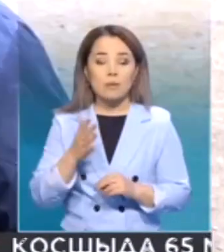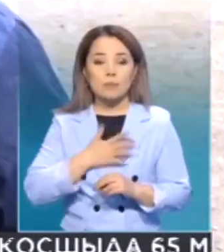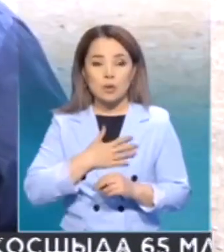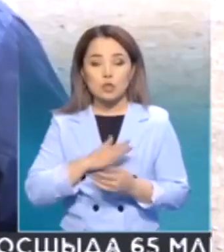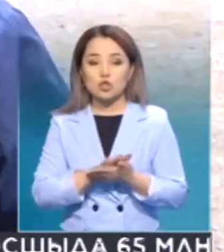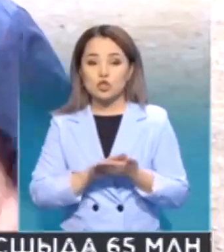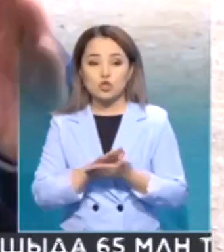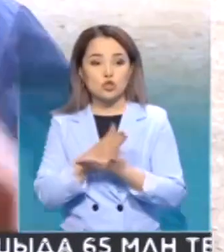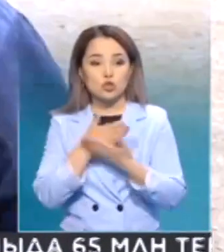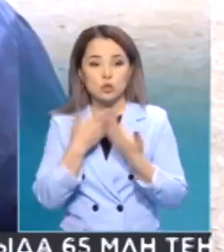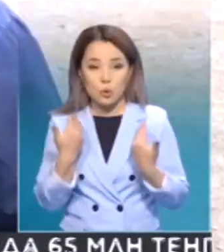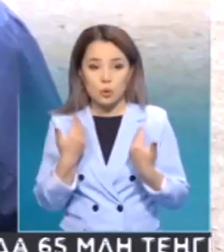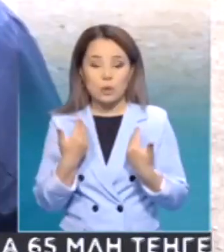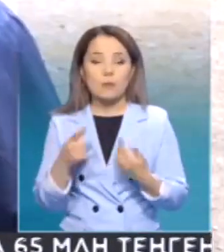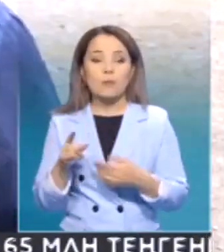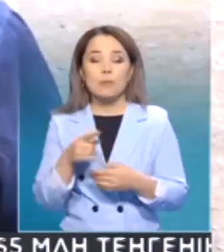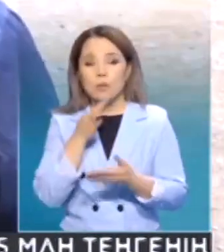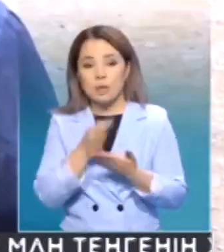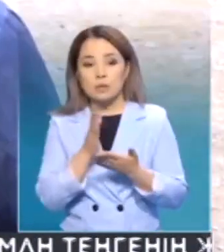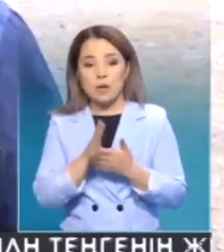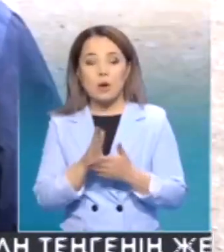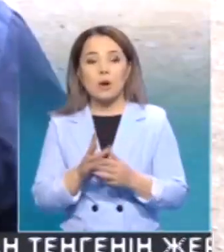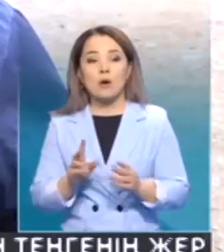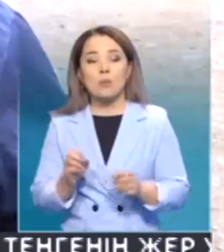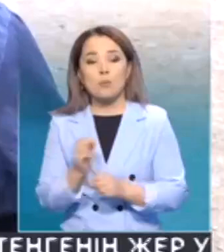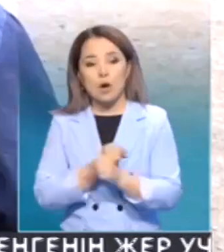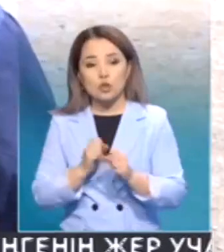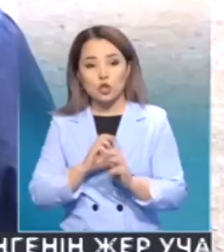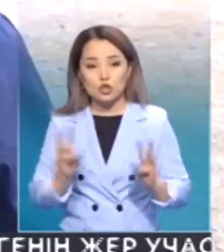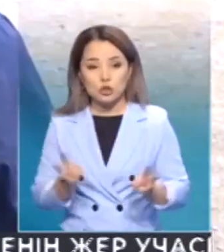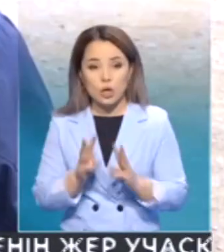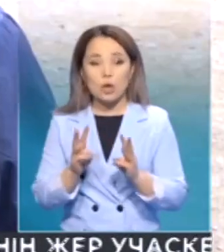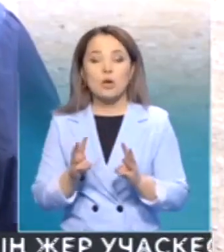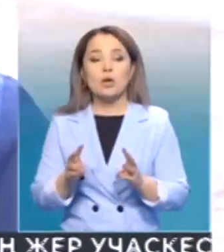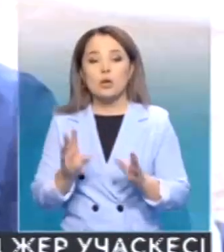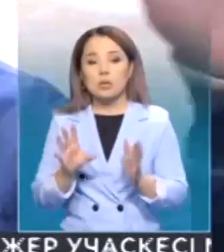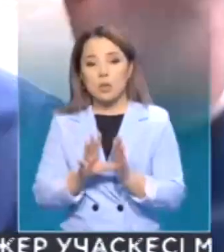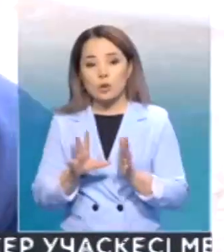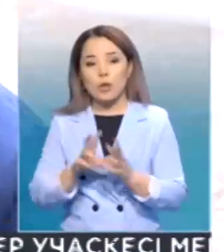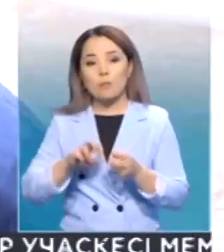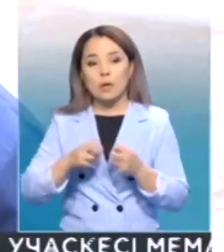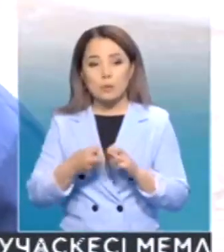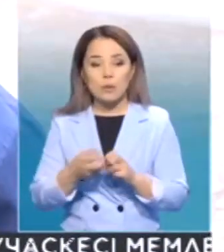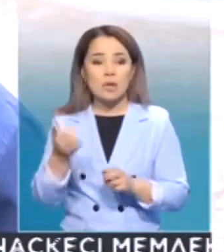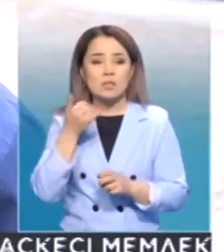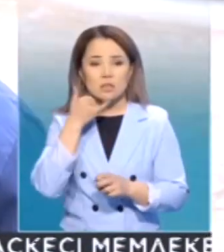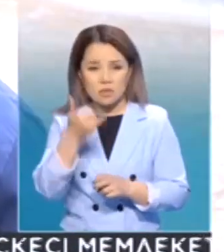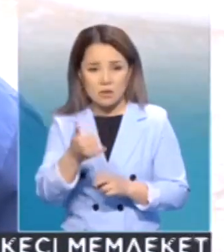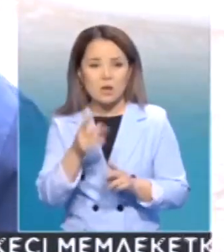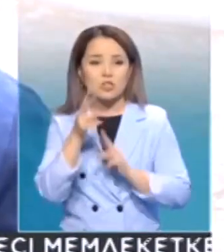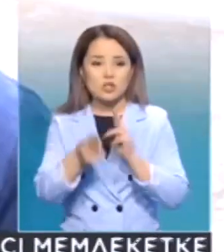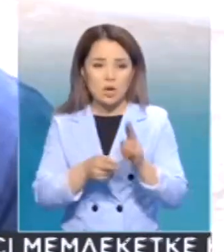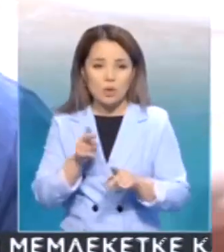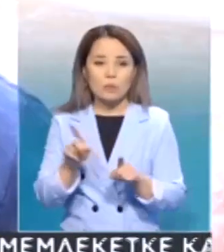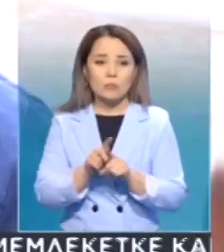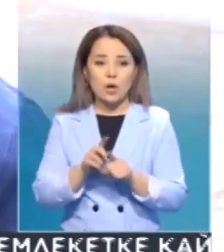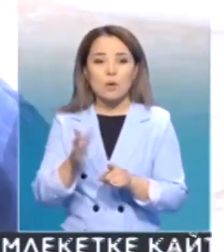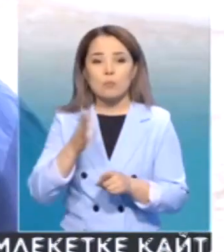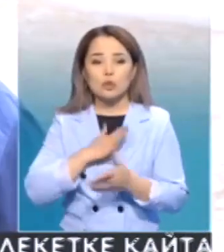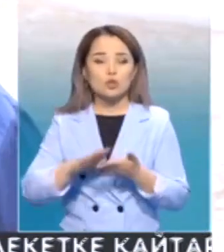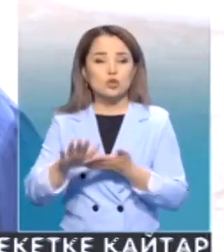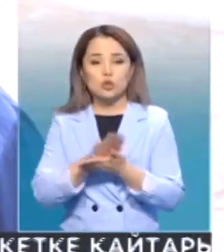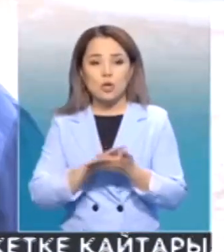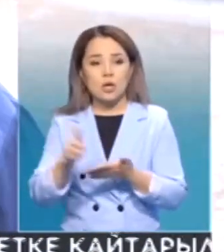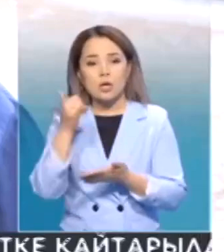абсолютно жоқ. Сылтаулары мотор күйіп кетті, тоқтан проблема болып отыр. Телефонмен де звондағанбыз талай. Уже біздің